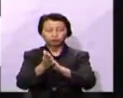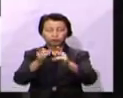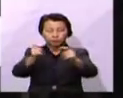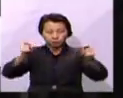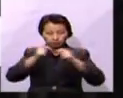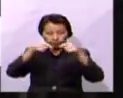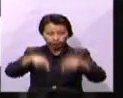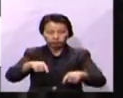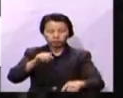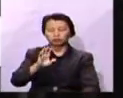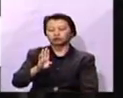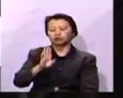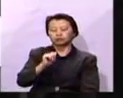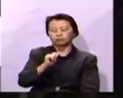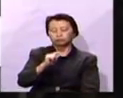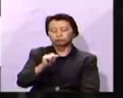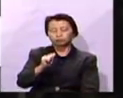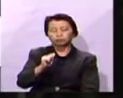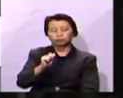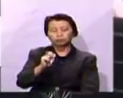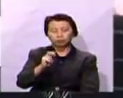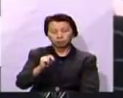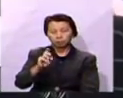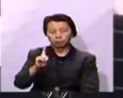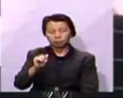dijadikan abattoir atau tempat pusat penyembelihan.